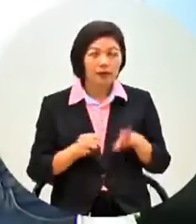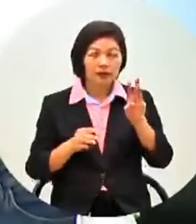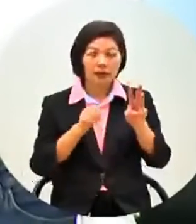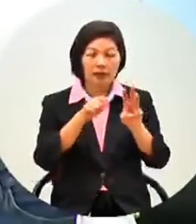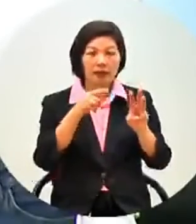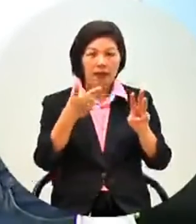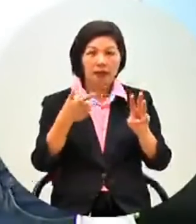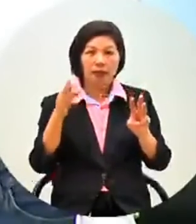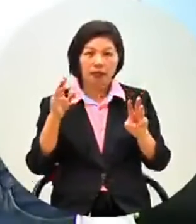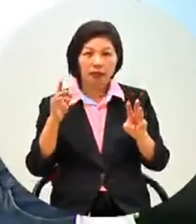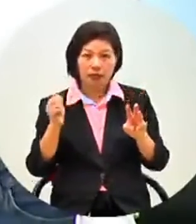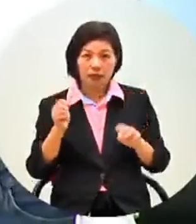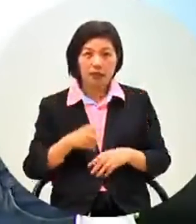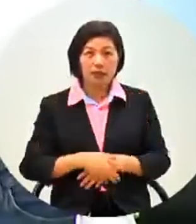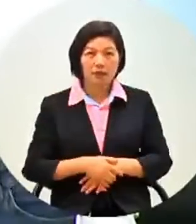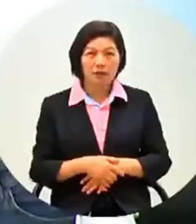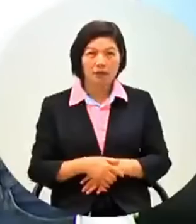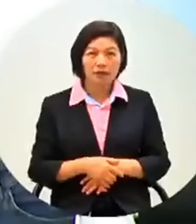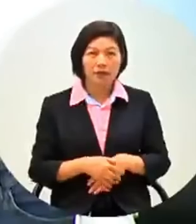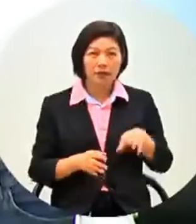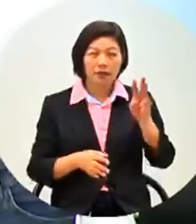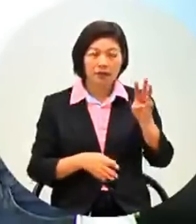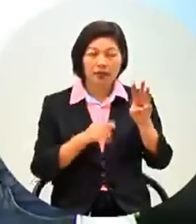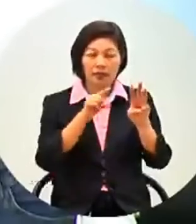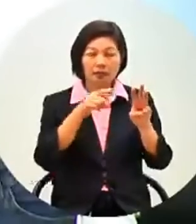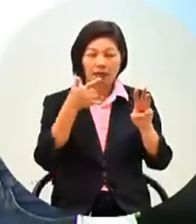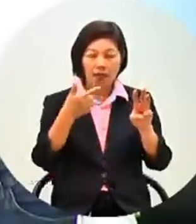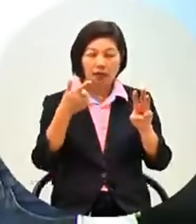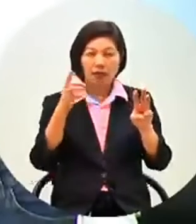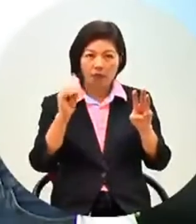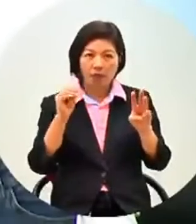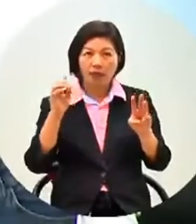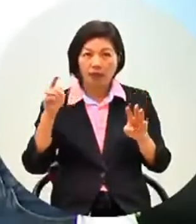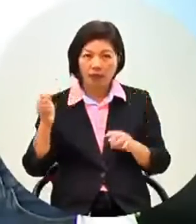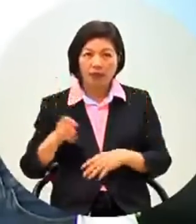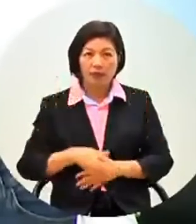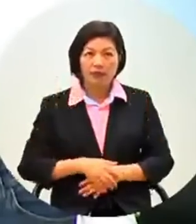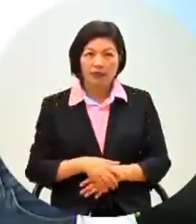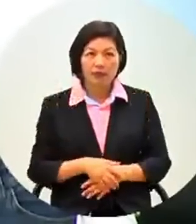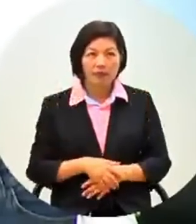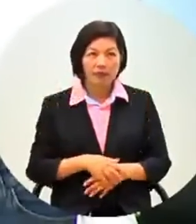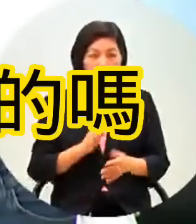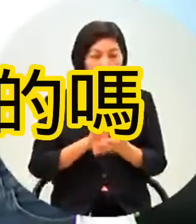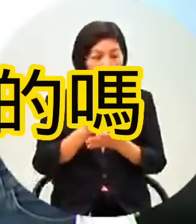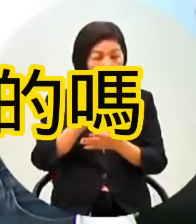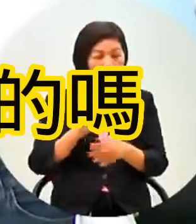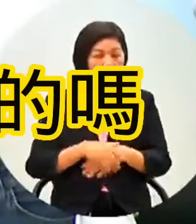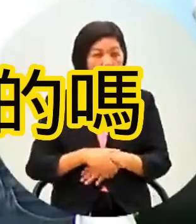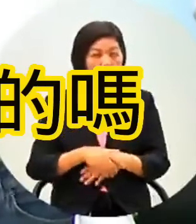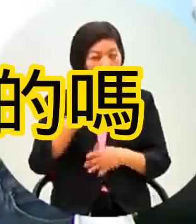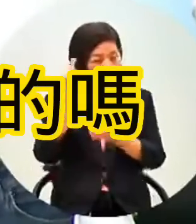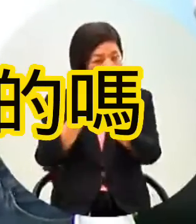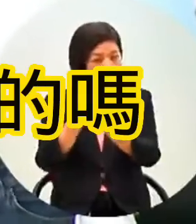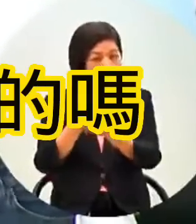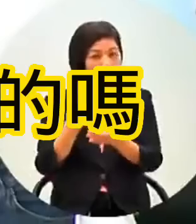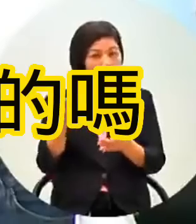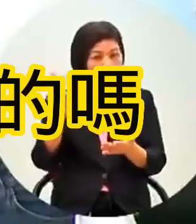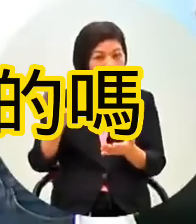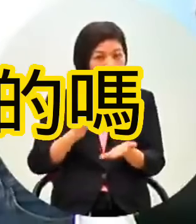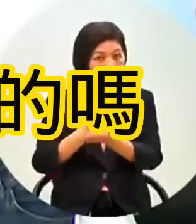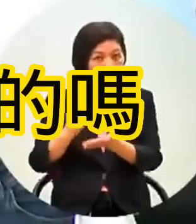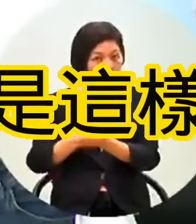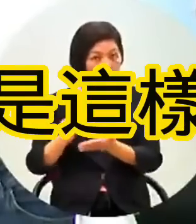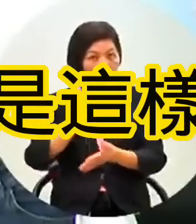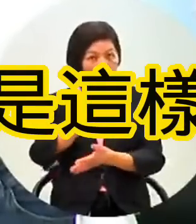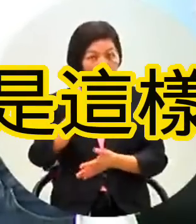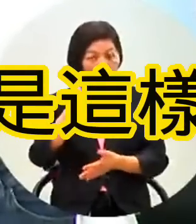3.6吨，抱歉。3.6万吨， 3.6万吨，所以未来先进制程就是 每天会用到3.6万吨，是正确